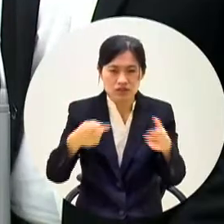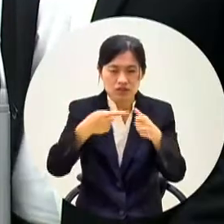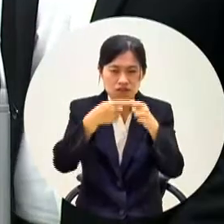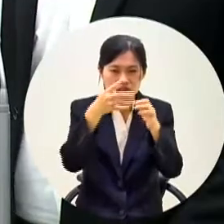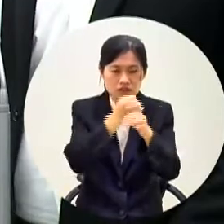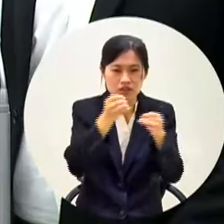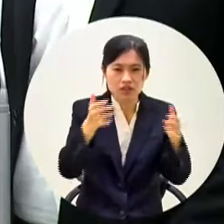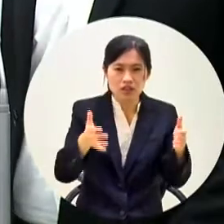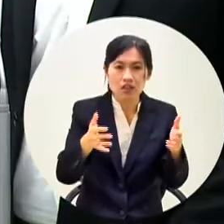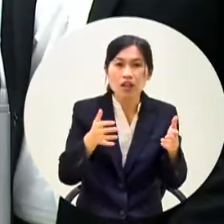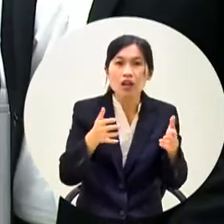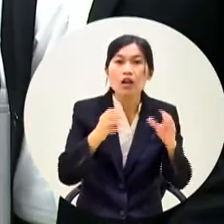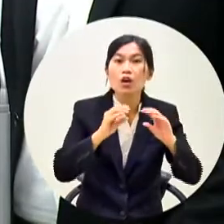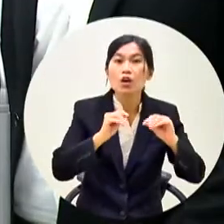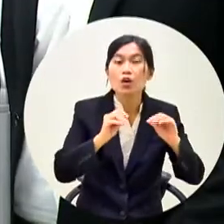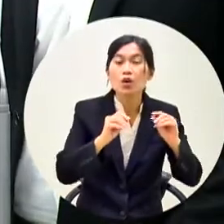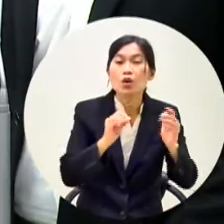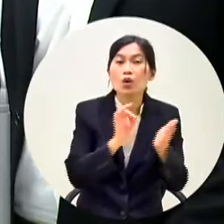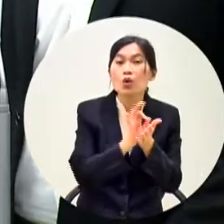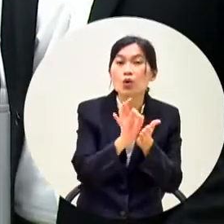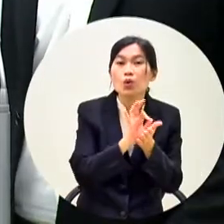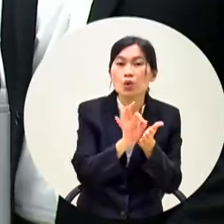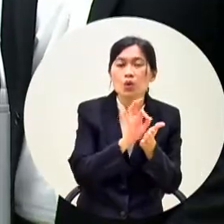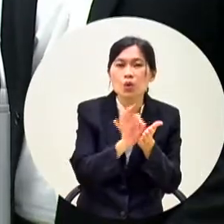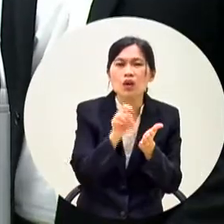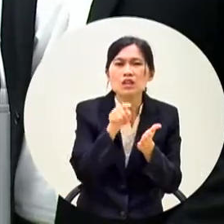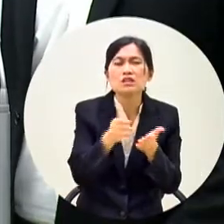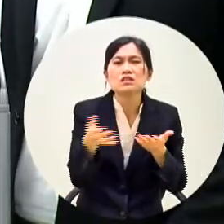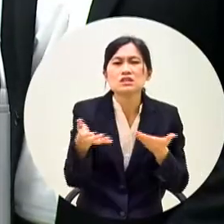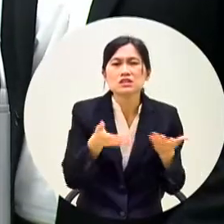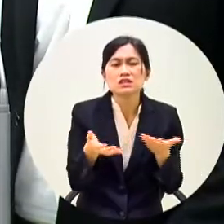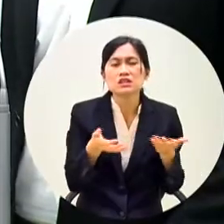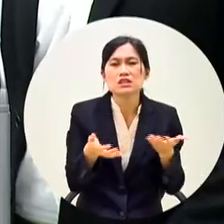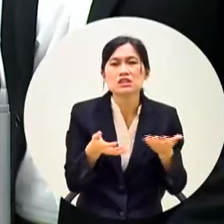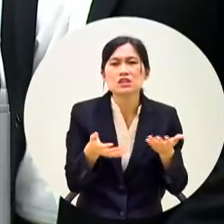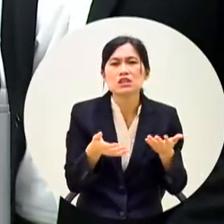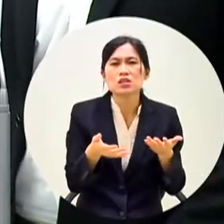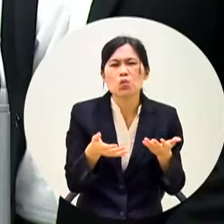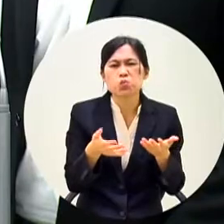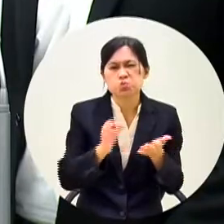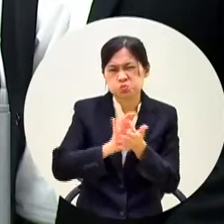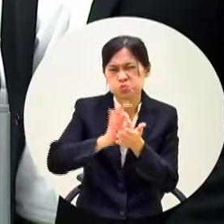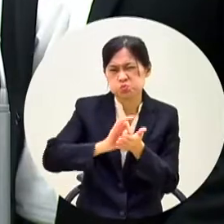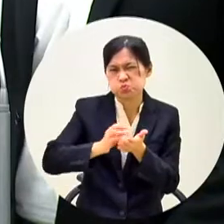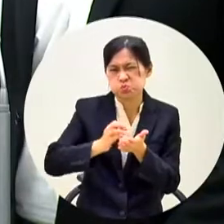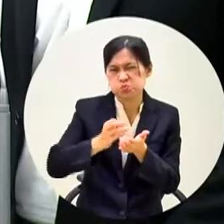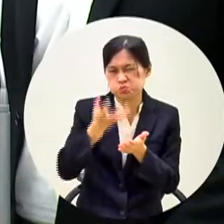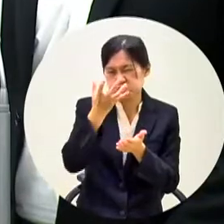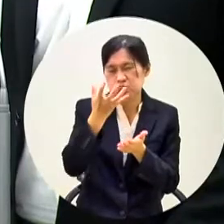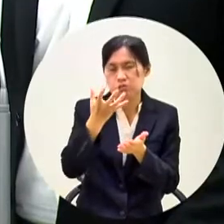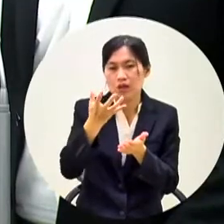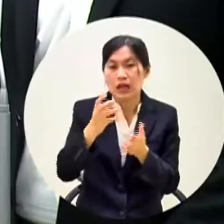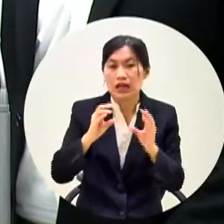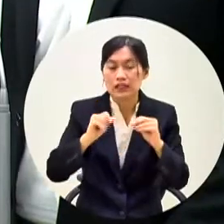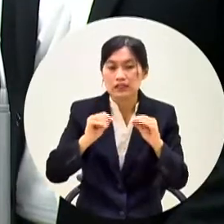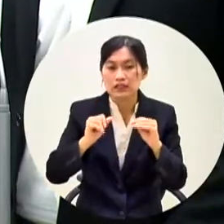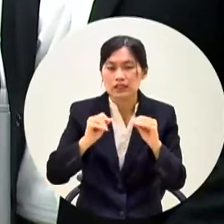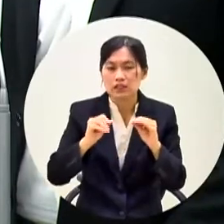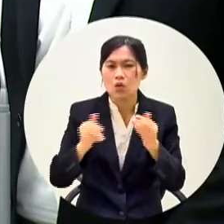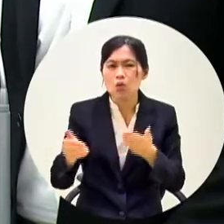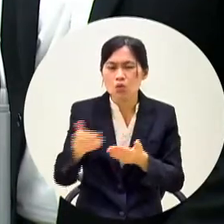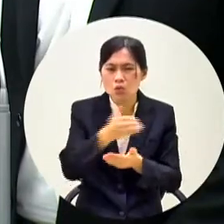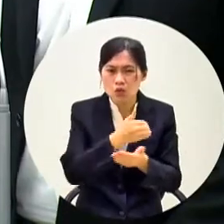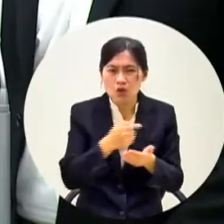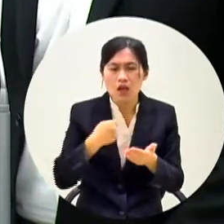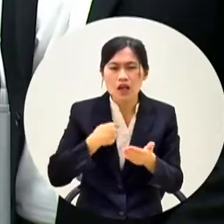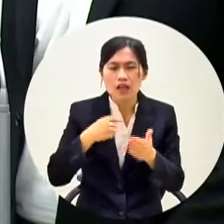费用因为有因即件案件个土地费用拢较偏悬啊吼。那土地费用，阮伫个今年甲明年，阮是